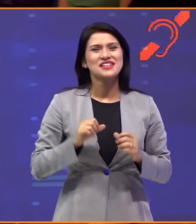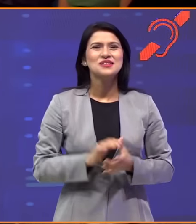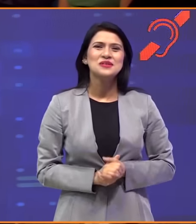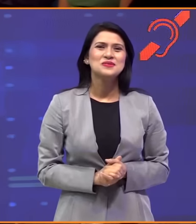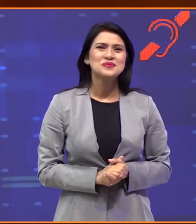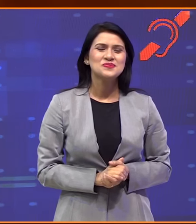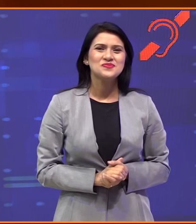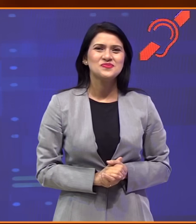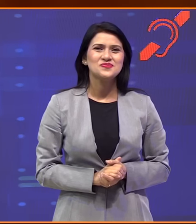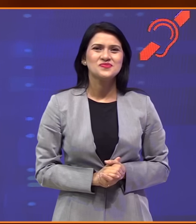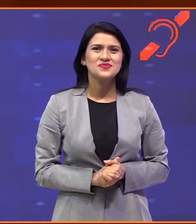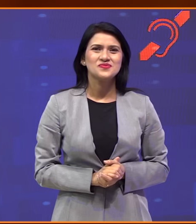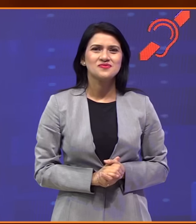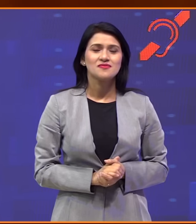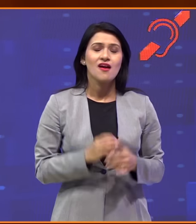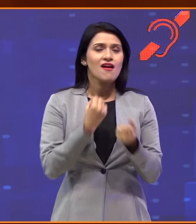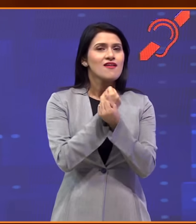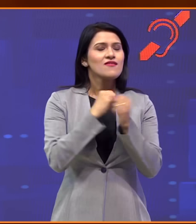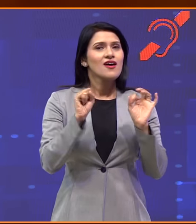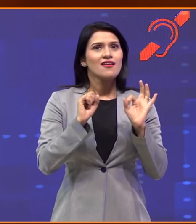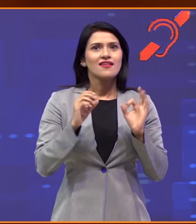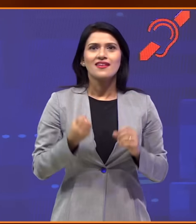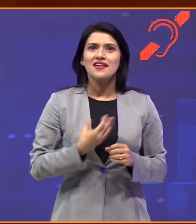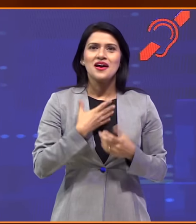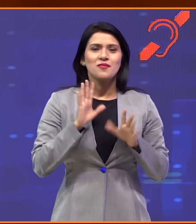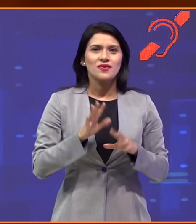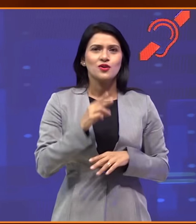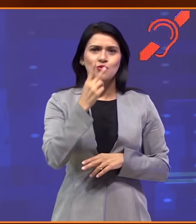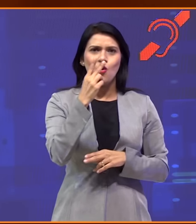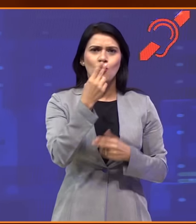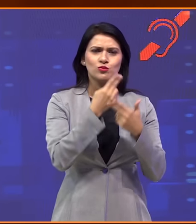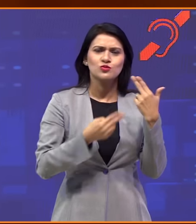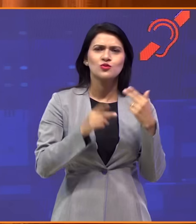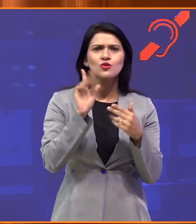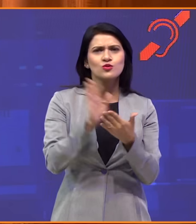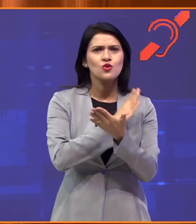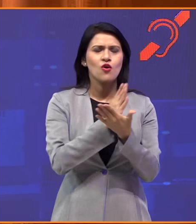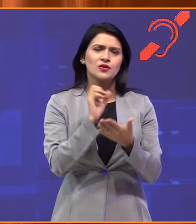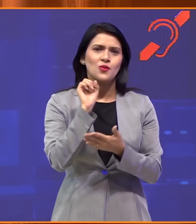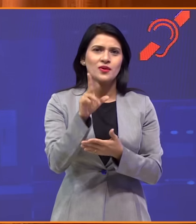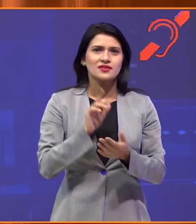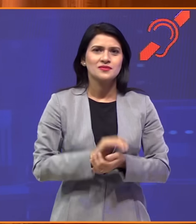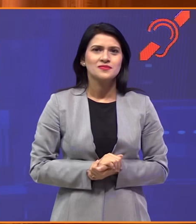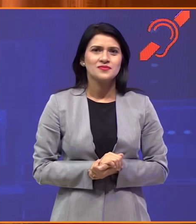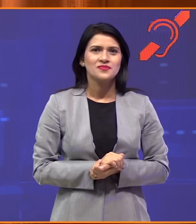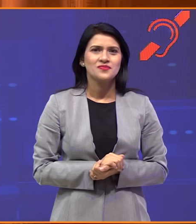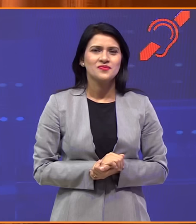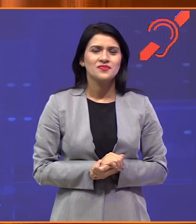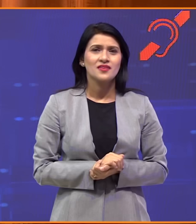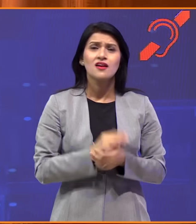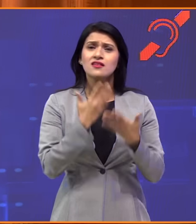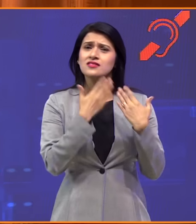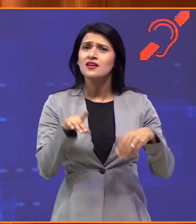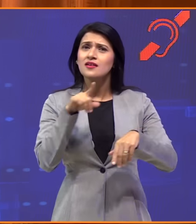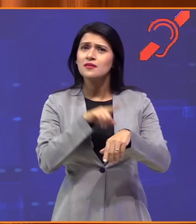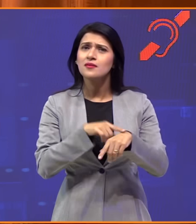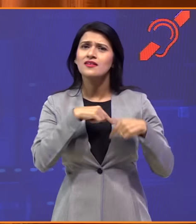दे मैं बाइज्जत बरी हो जाऊ तो मुझे दो लाइन गुनगुनाना पड़ेगा जब भी जी